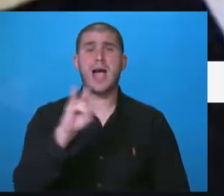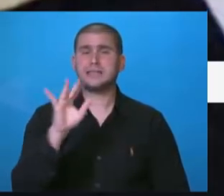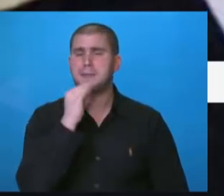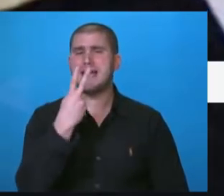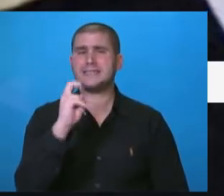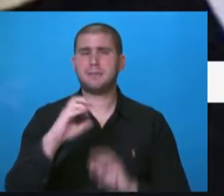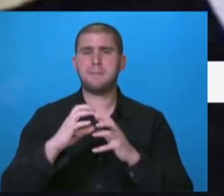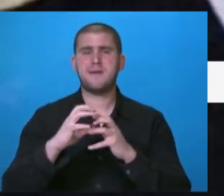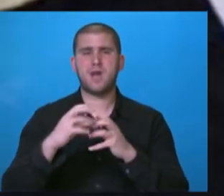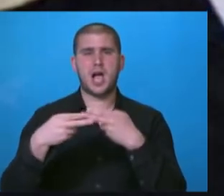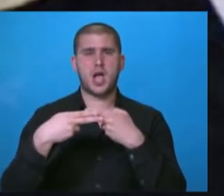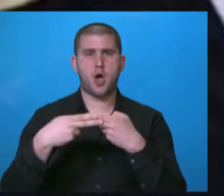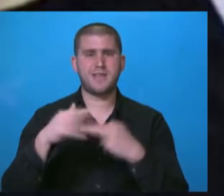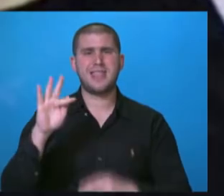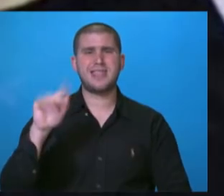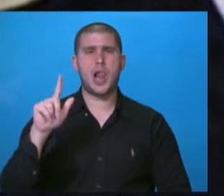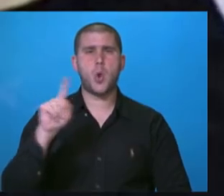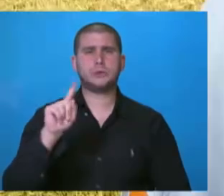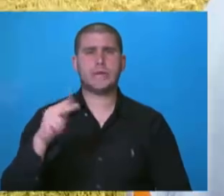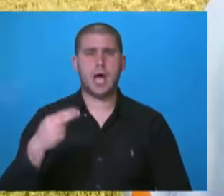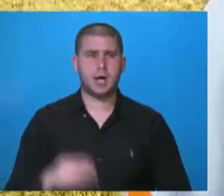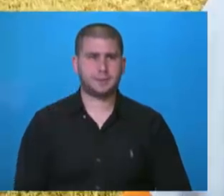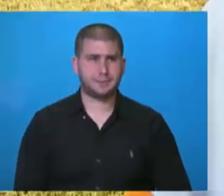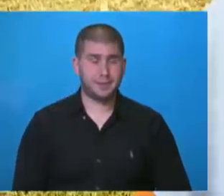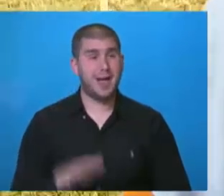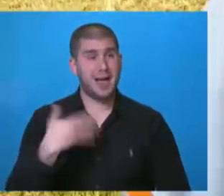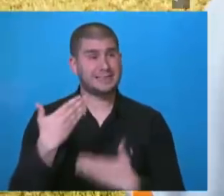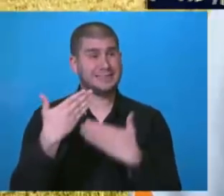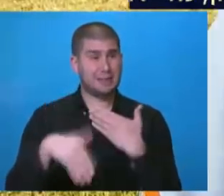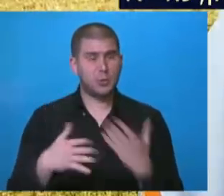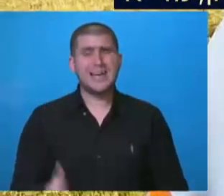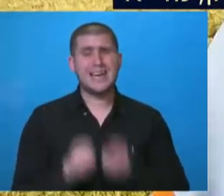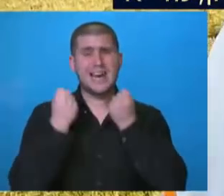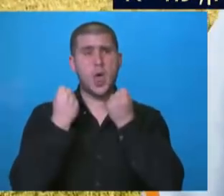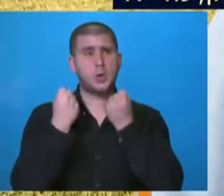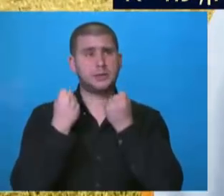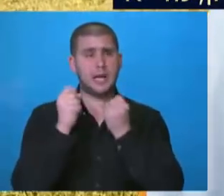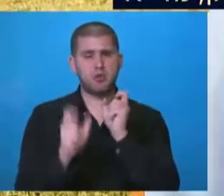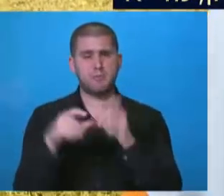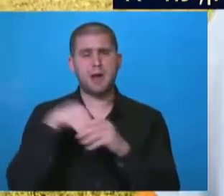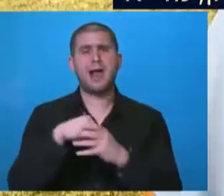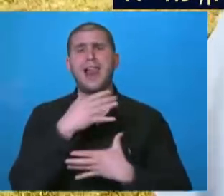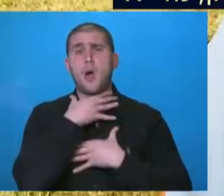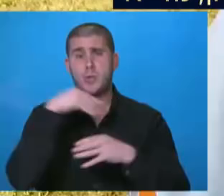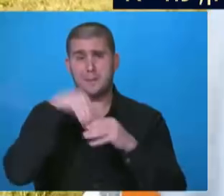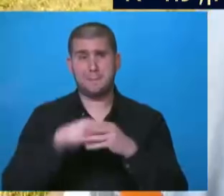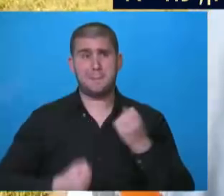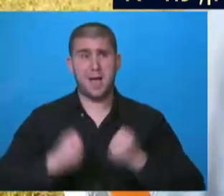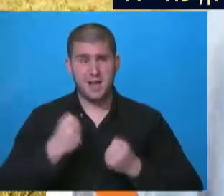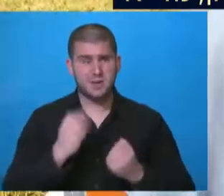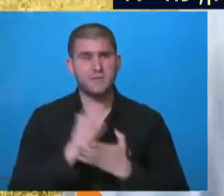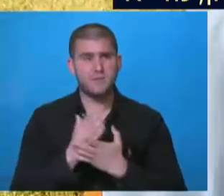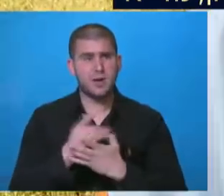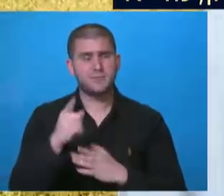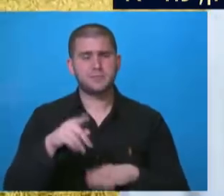מהכפר הסמוך, תלוזה. לאחר שסיימנו לחלץ את הלכודים מן הרכב, פתחנו פה